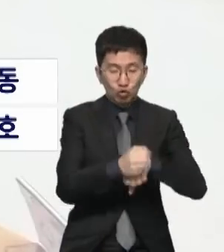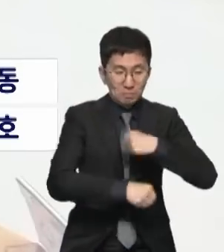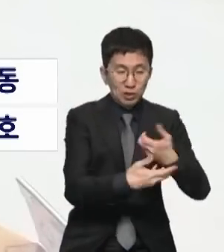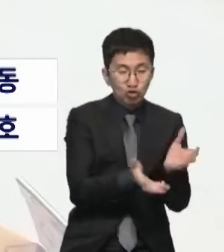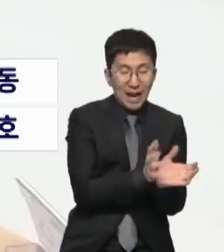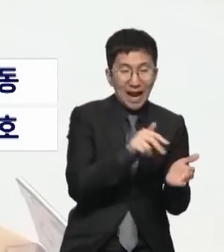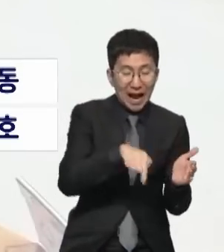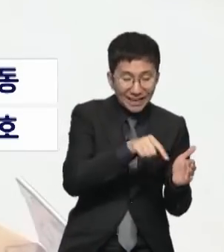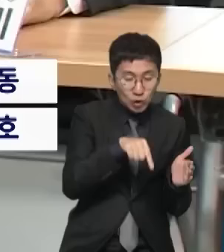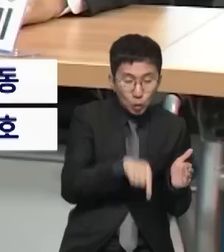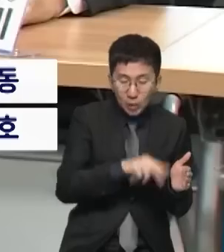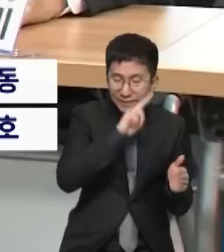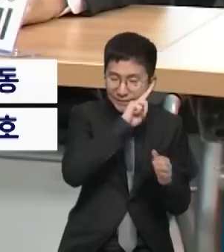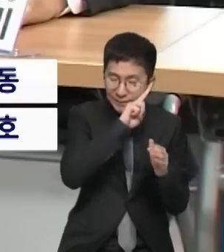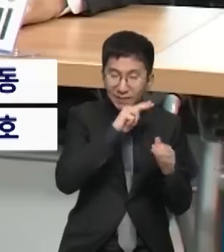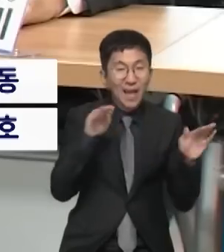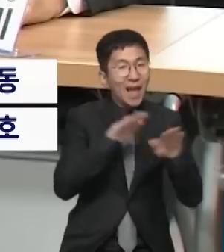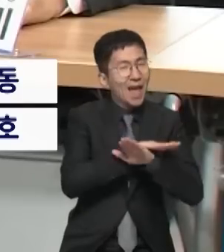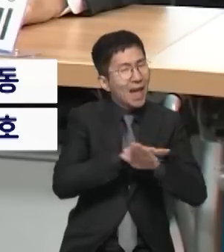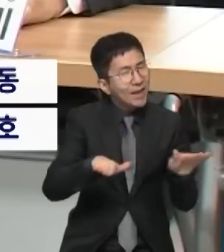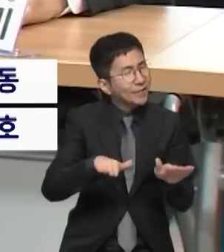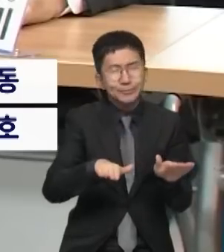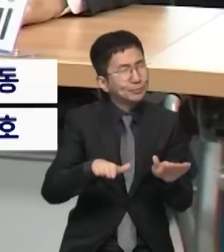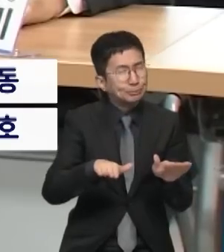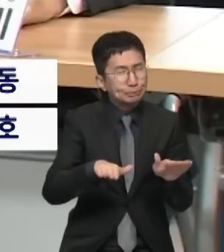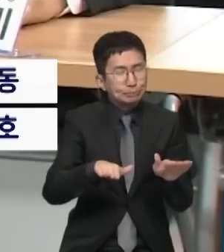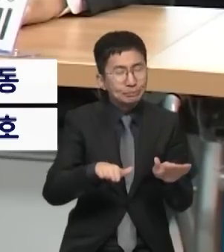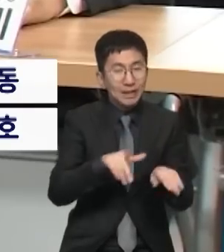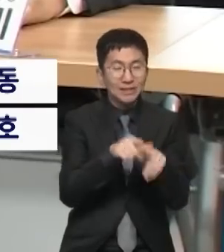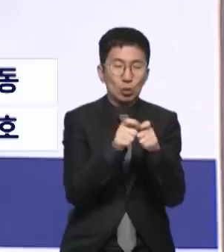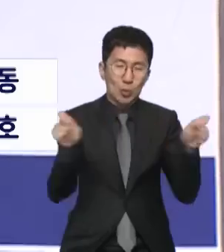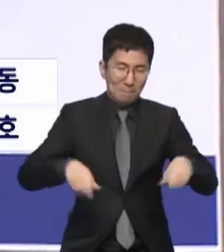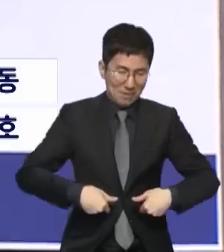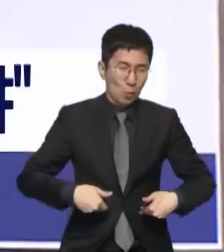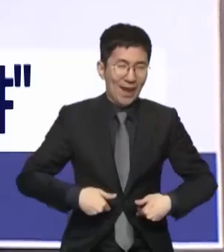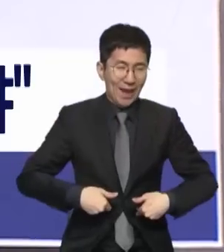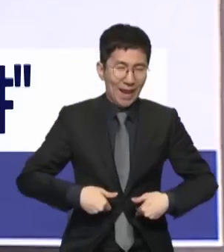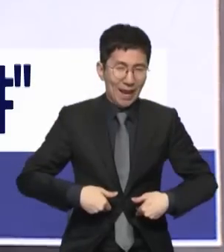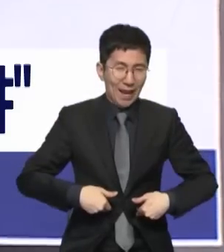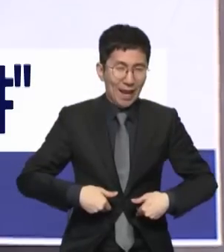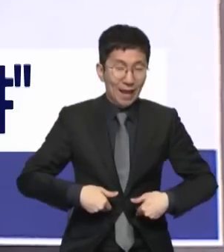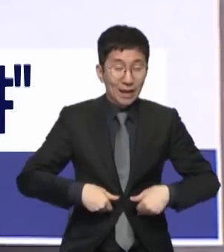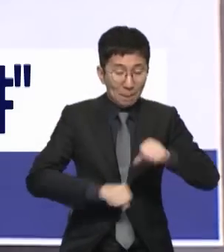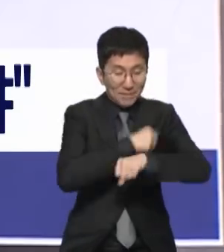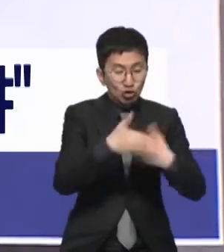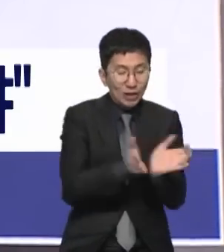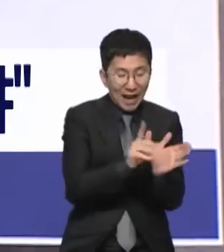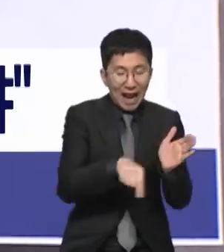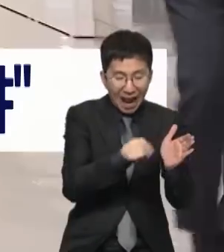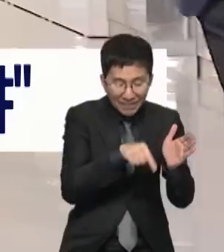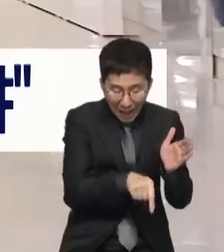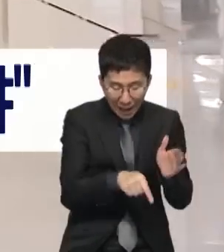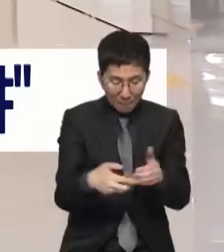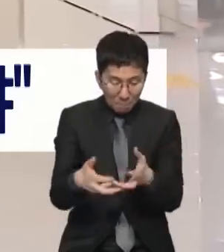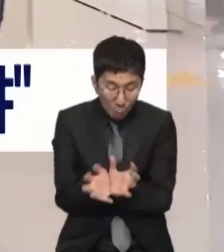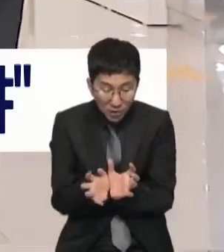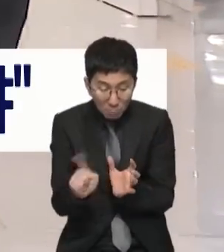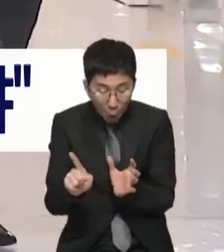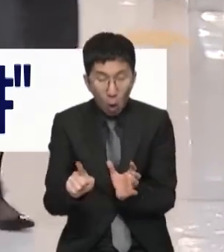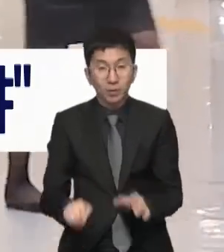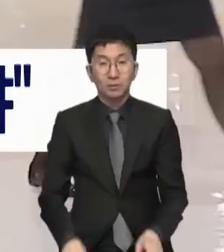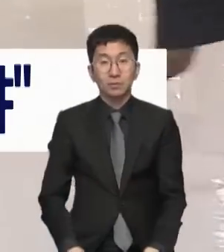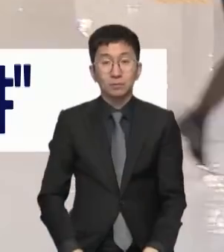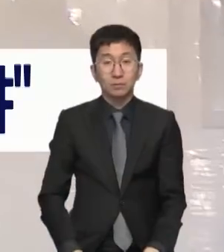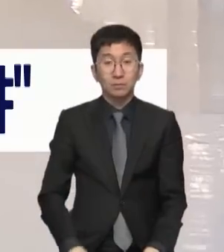당분간 의혹이 사그라들긴 어려울 거란 반응이 많습니다. 민주당 내 최대 모임인 더 좋은 미래 소속 의원들은 오늘 입장문을